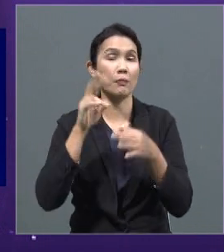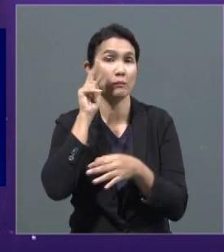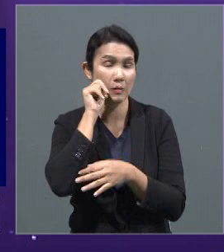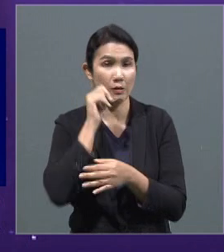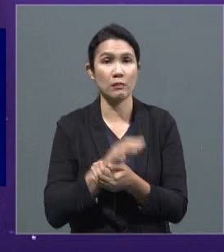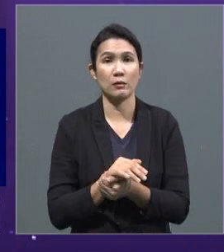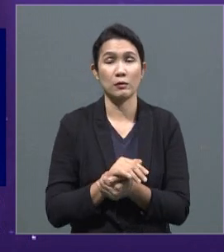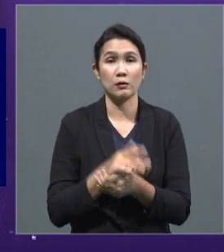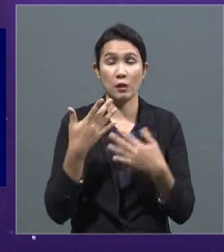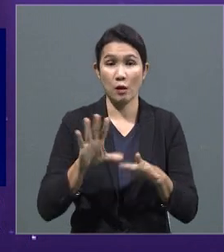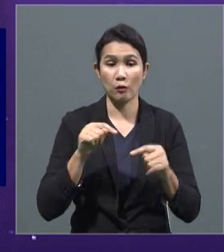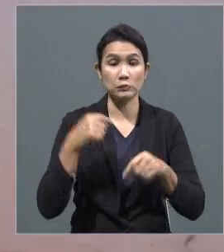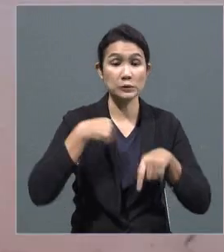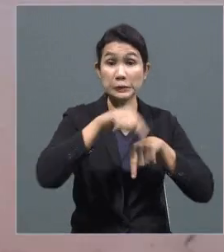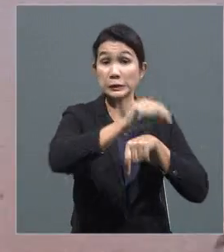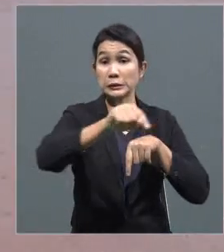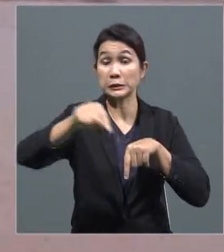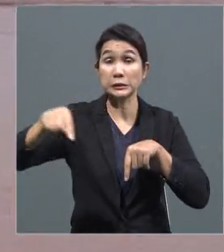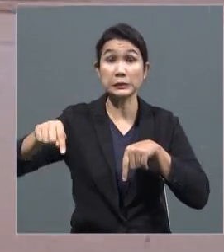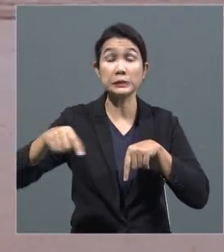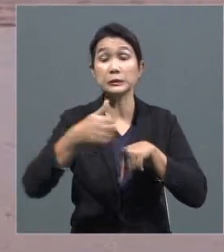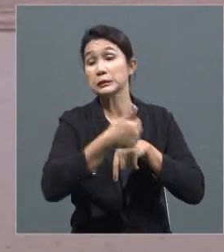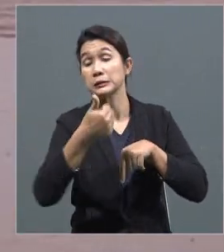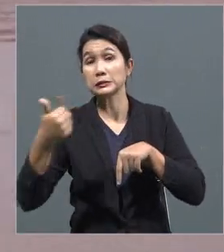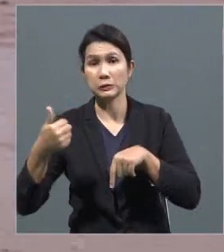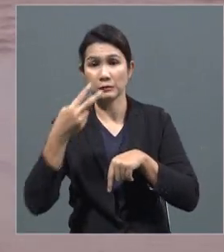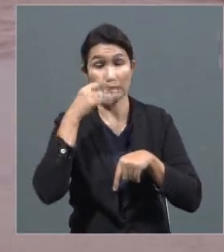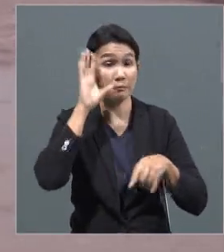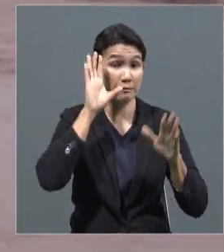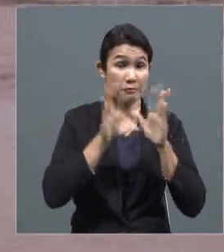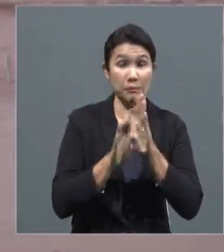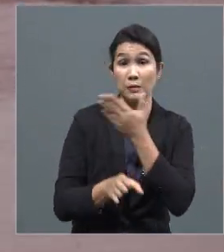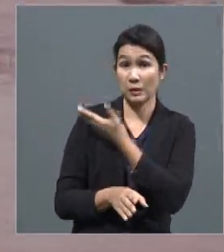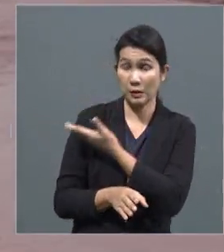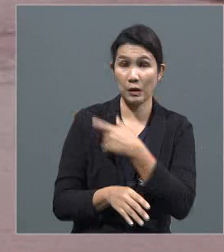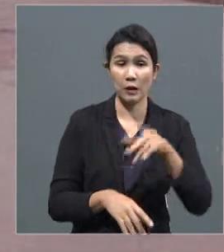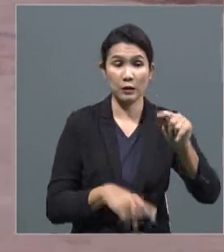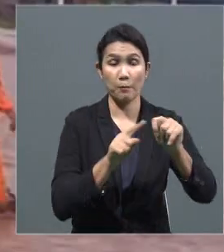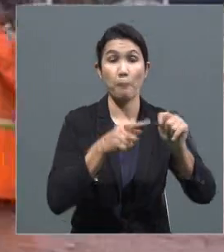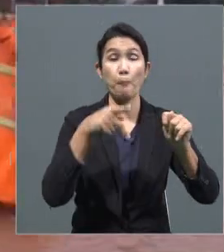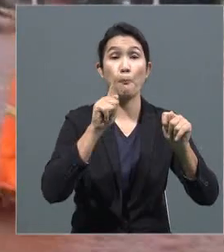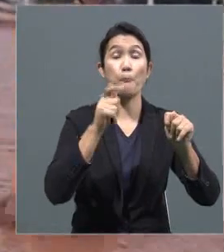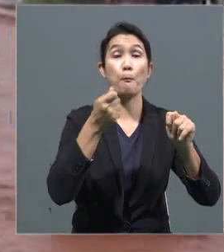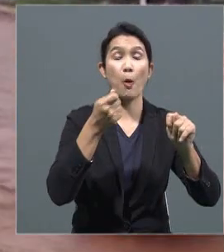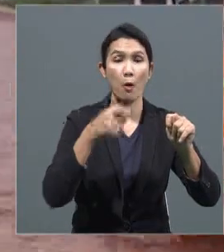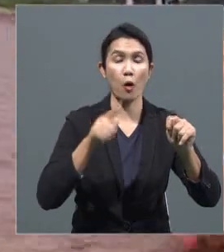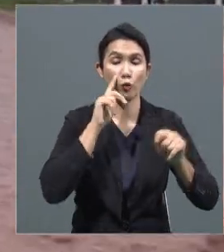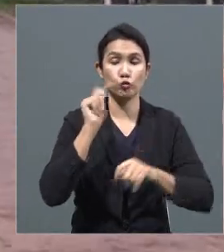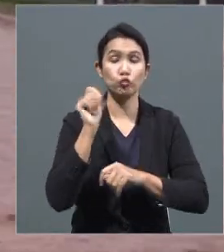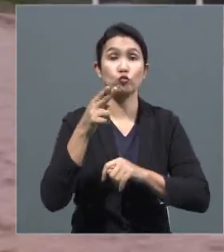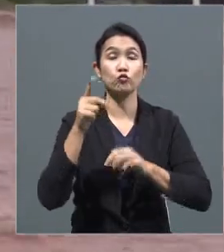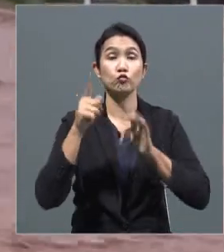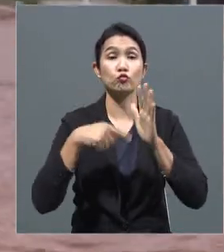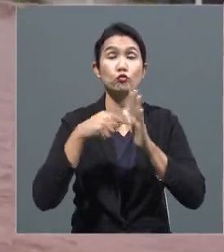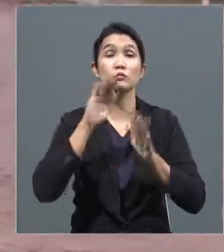ทีนี้ไปดูในพื้นที่อื่นๆของจังหวัดน่านกันบ้างค่ะคุณผู้ชมภาพที่เห็นนี้นะคะที่ตำบลปอนอำเภอทุ่งช้างเขาบอกว่าม